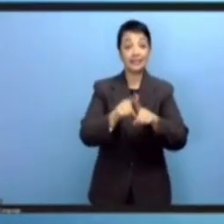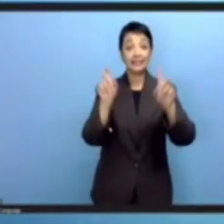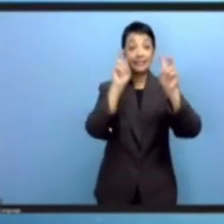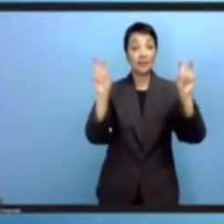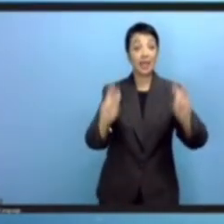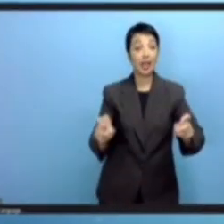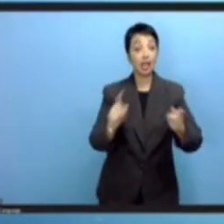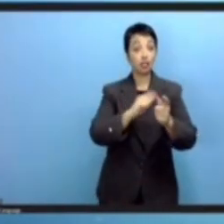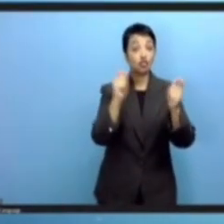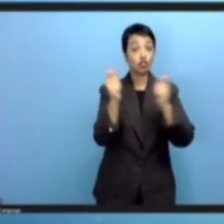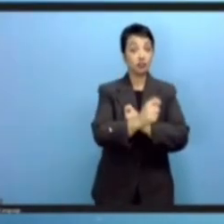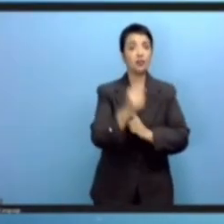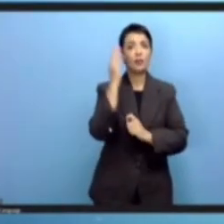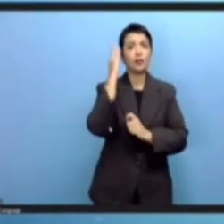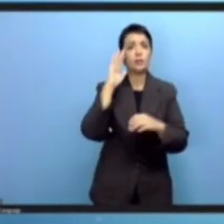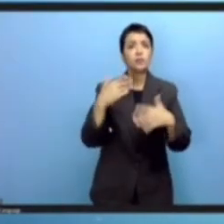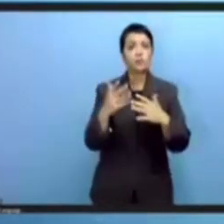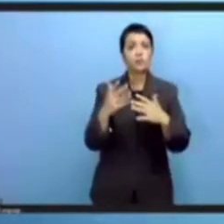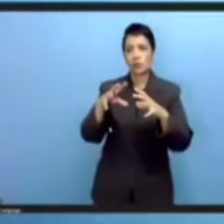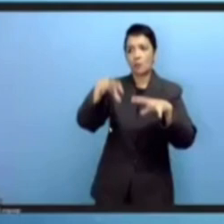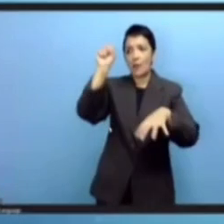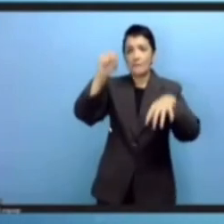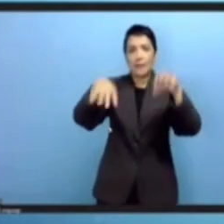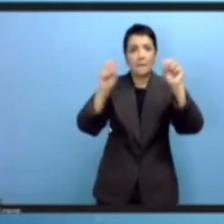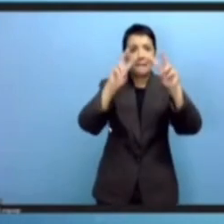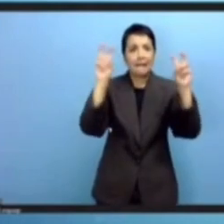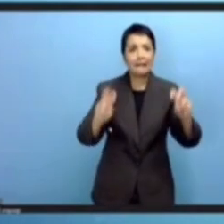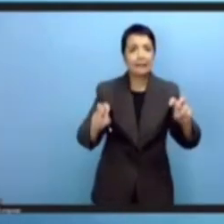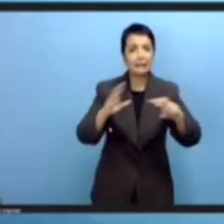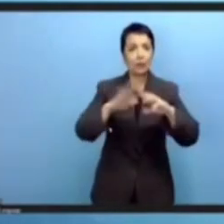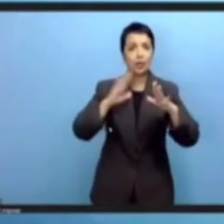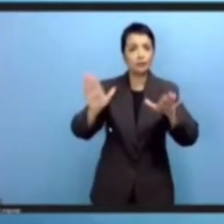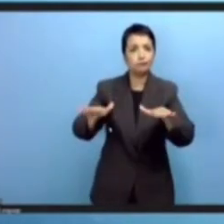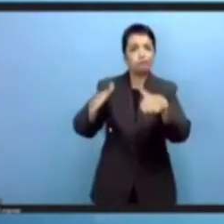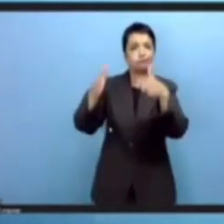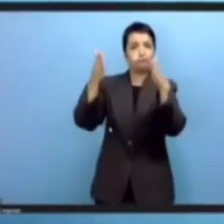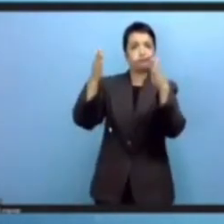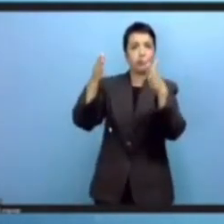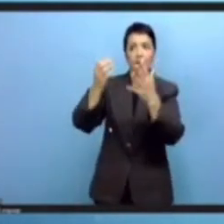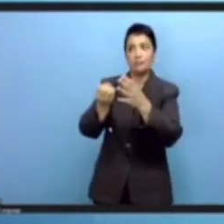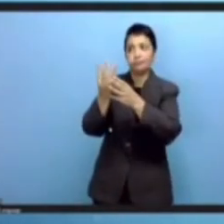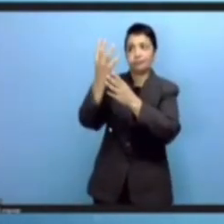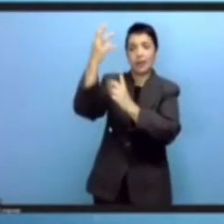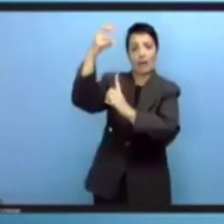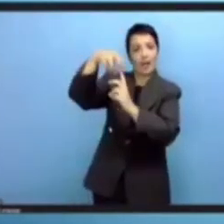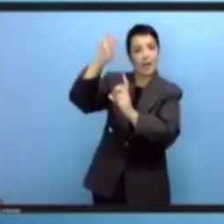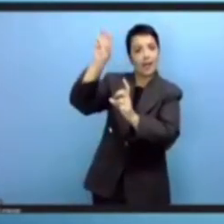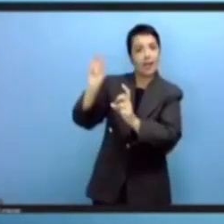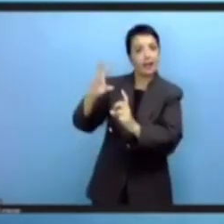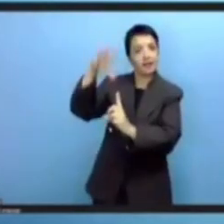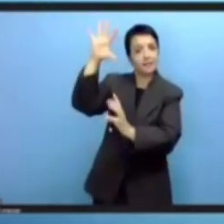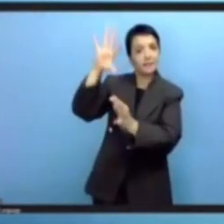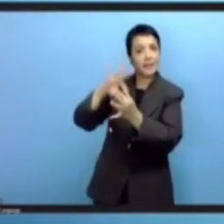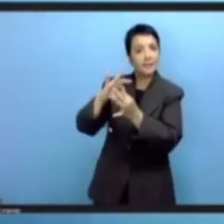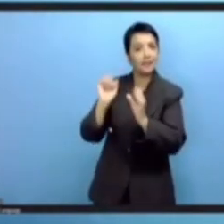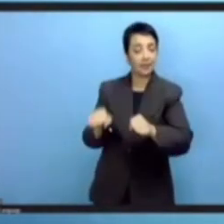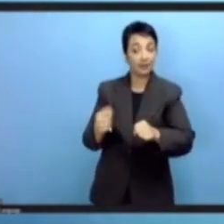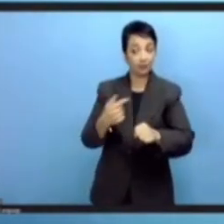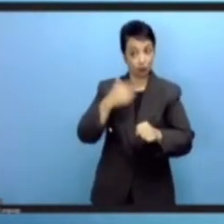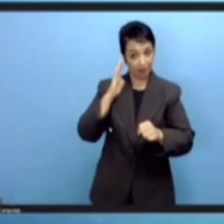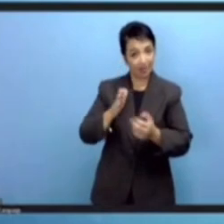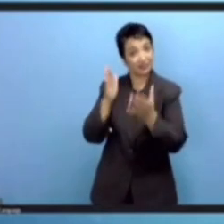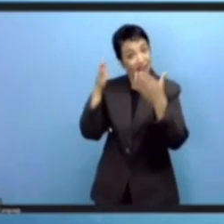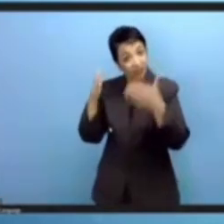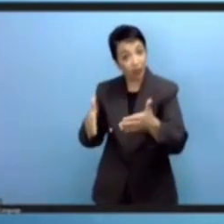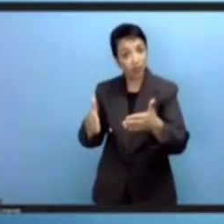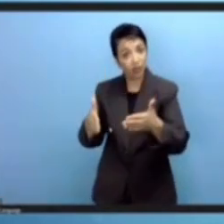la transition énergétique, comment s'attaquer à la pénurie énergétique en Afrique, comment créer des réseaux électriques, etc.